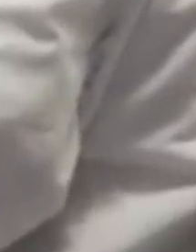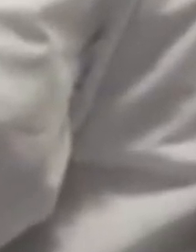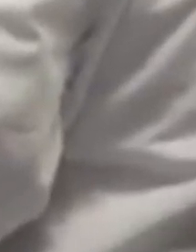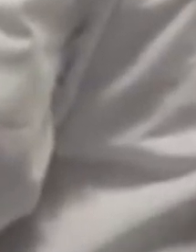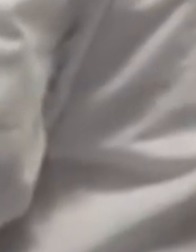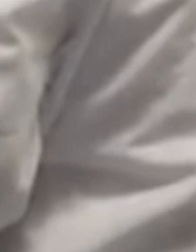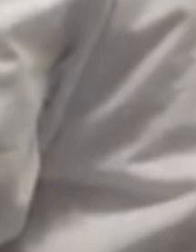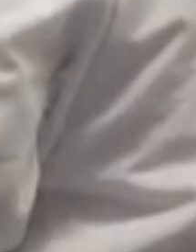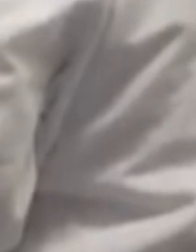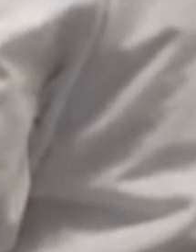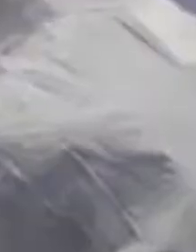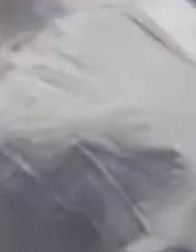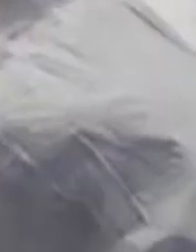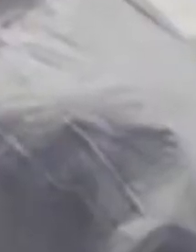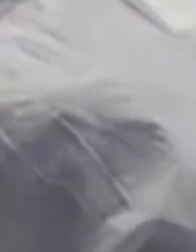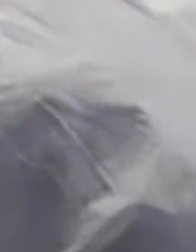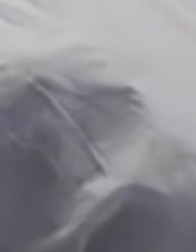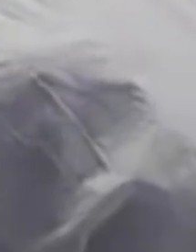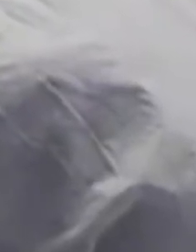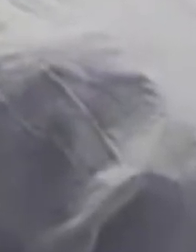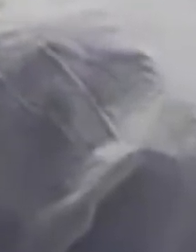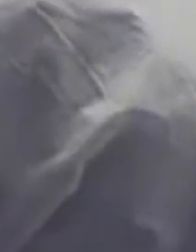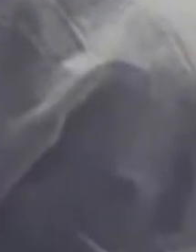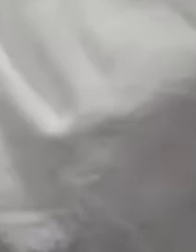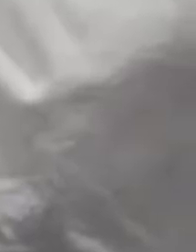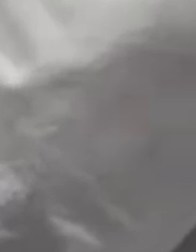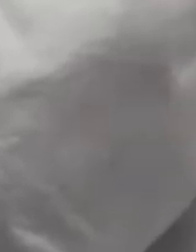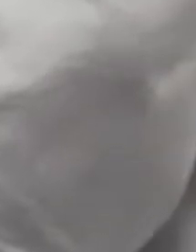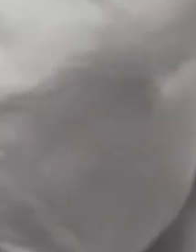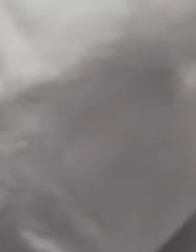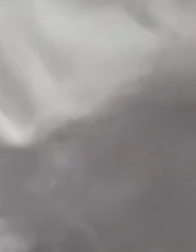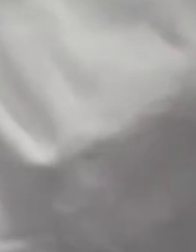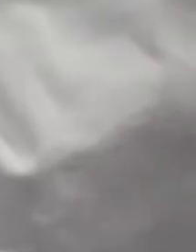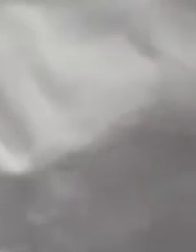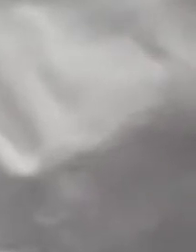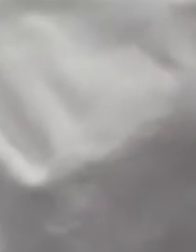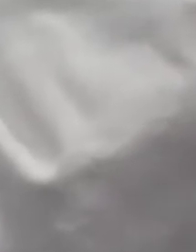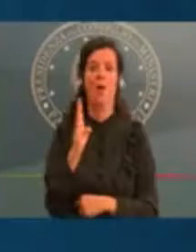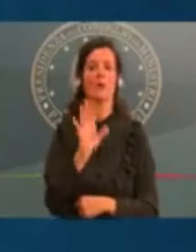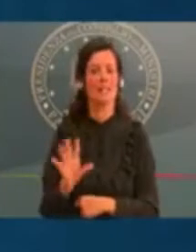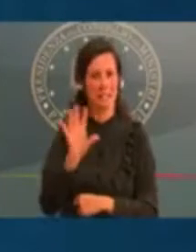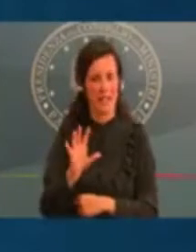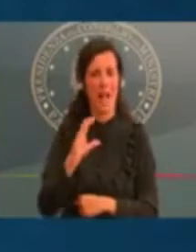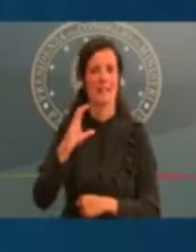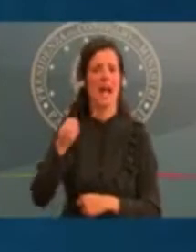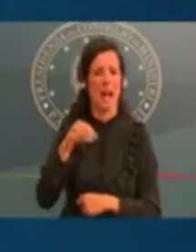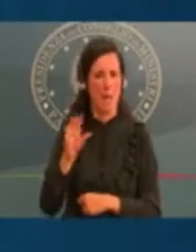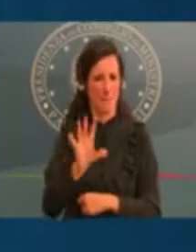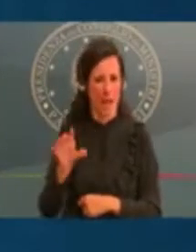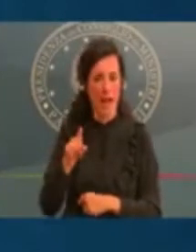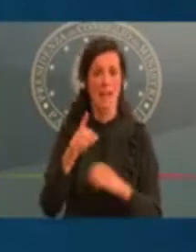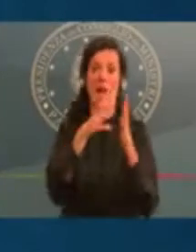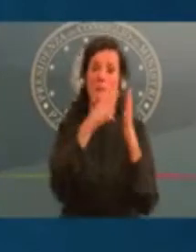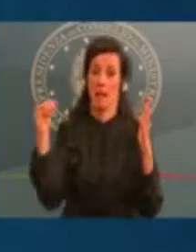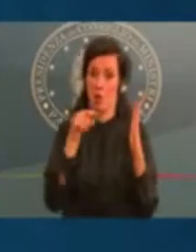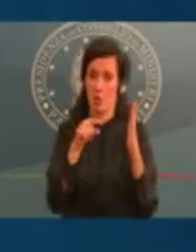per la quale è prevista una tempistica massima di 24 ore alcune hanno chiesto più tempo la fascia di rischio alta